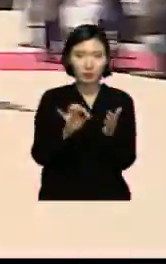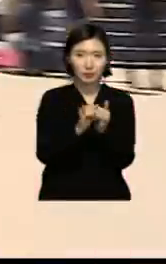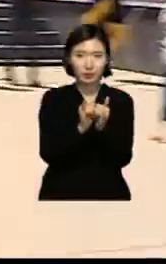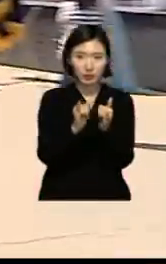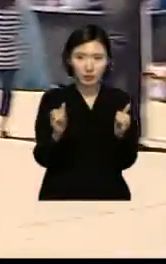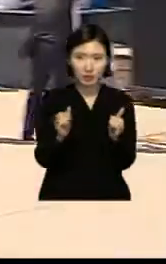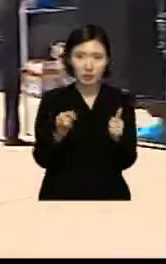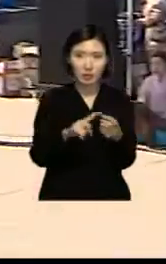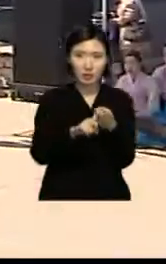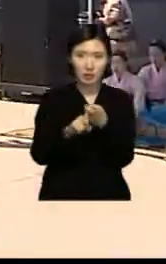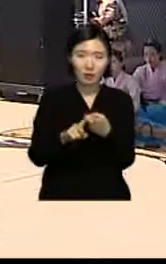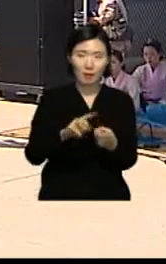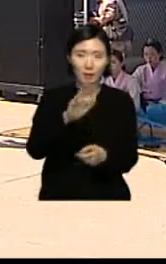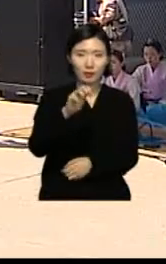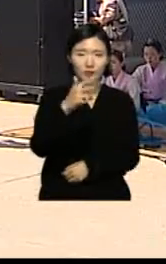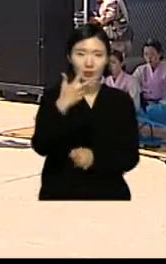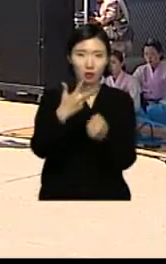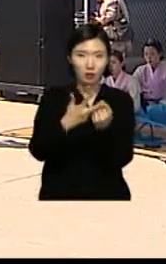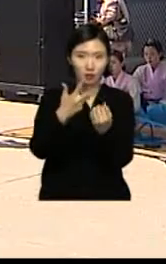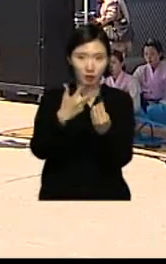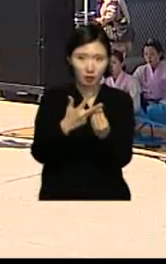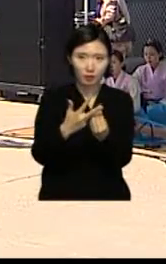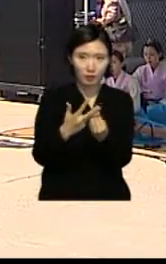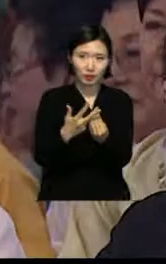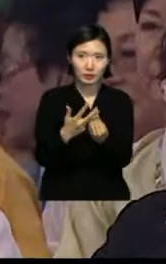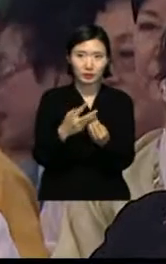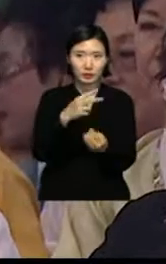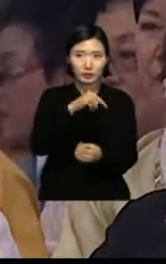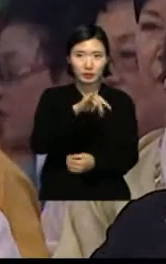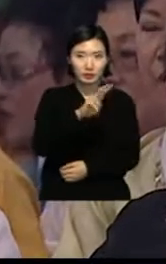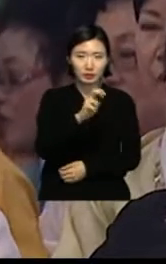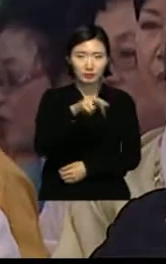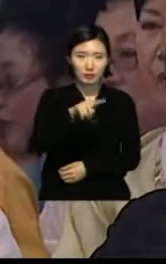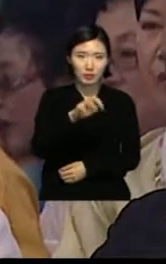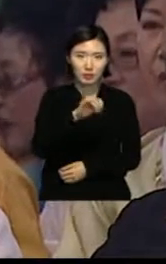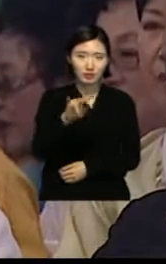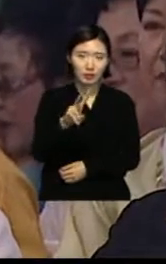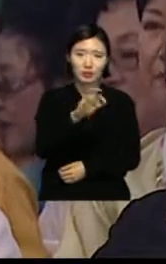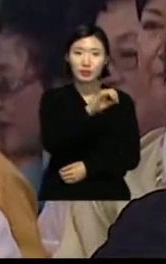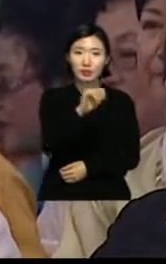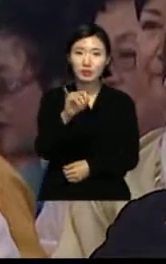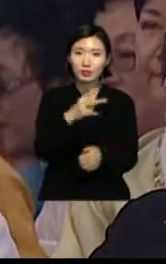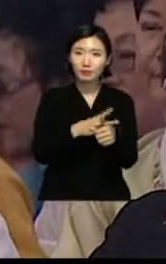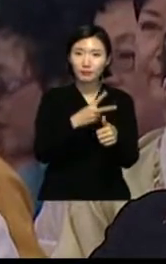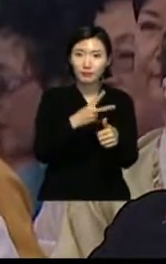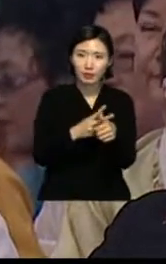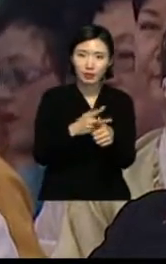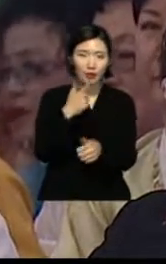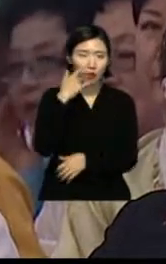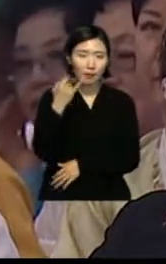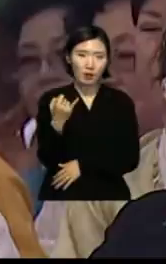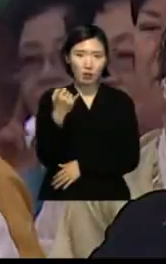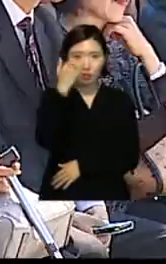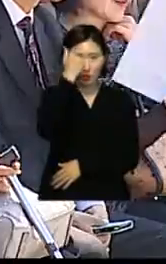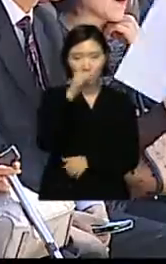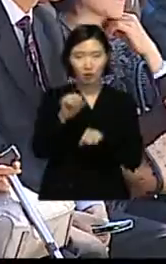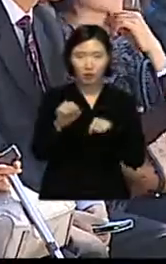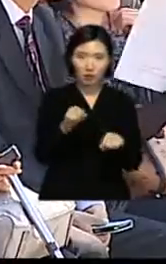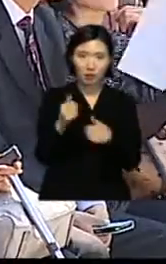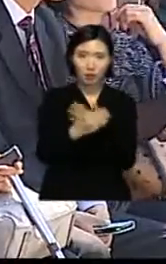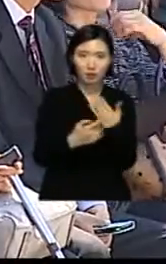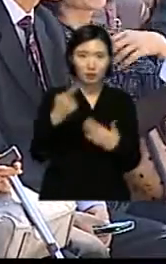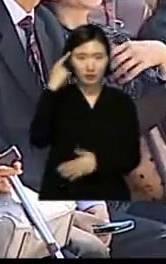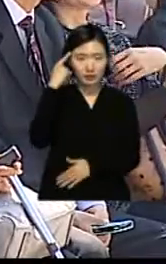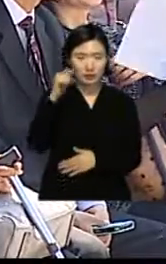주최한 48번째 신사임당의 날 기념행사. 율곡이의 어머니로서 덕행과 봉사정신